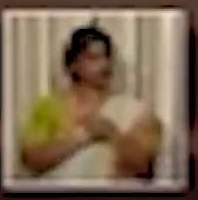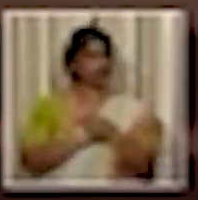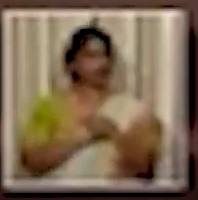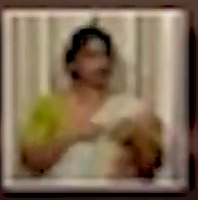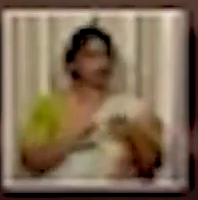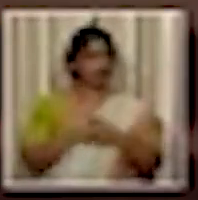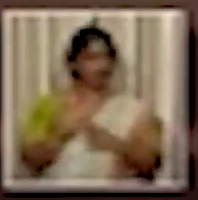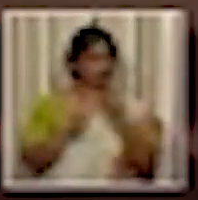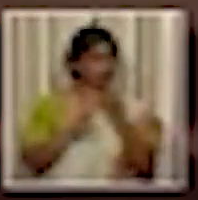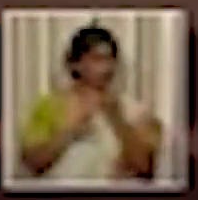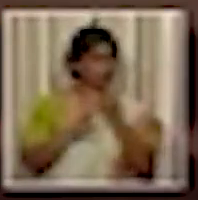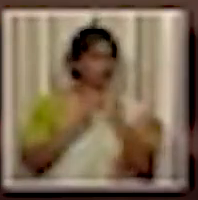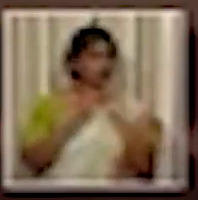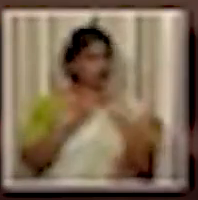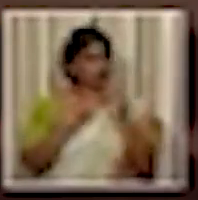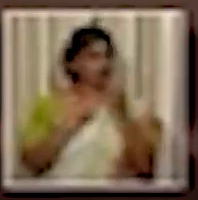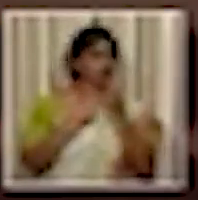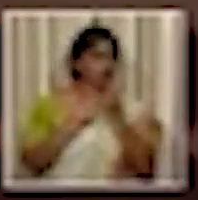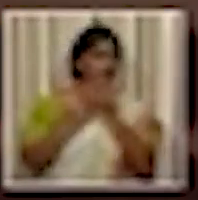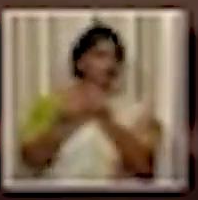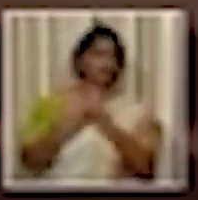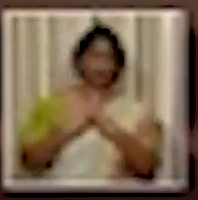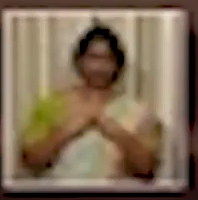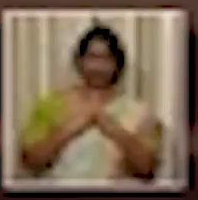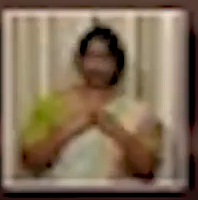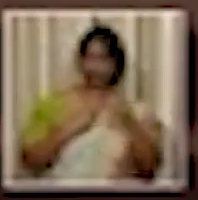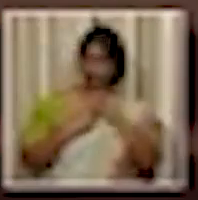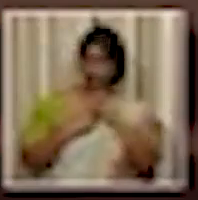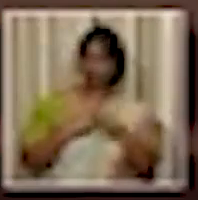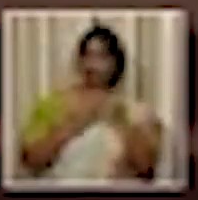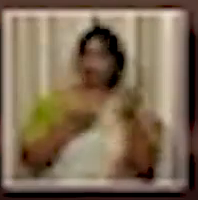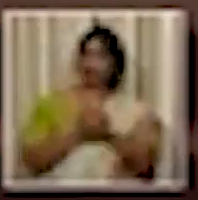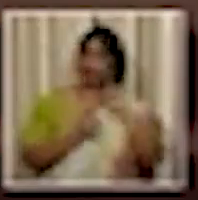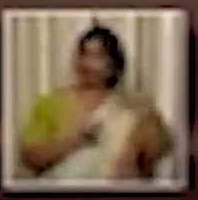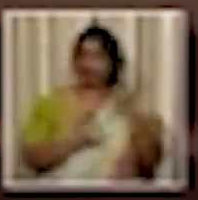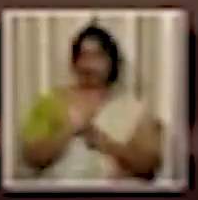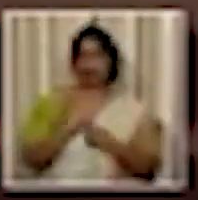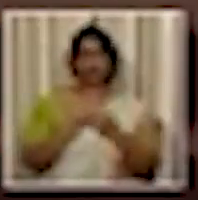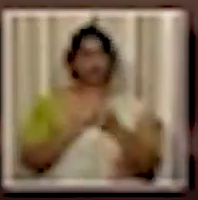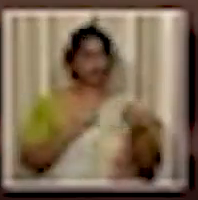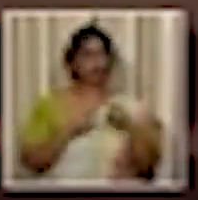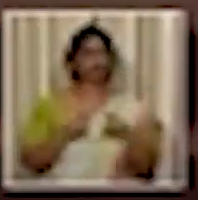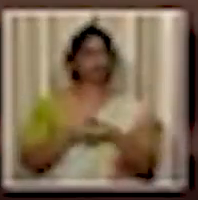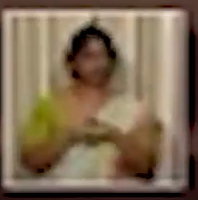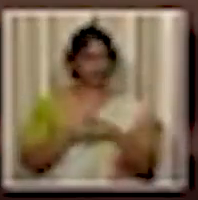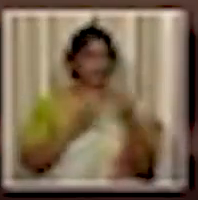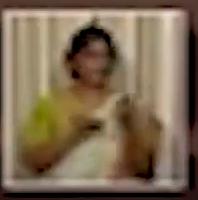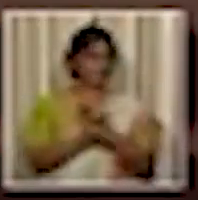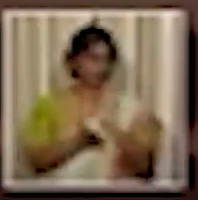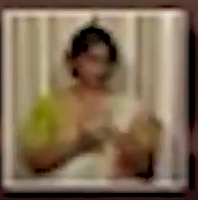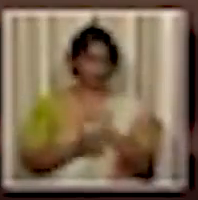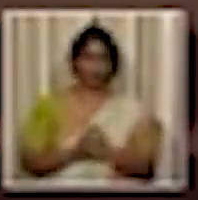මේ අවුරුද්දේ ප්‍රතිපාදන යම් මුදල් ප්‍රමාණයක් අපිට ලබා දෙන්න කටයුතු කරන්නම් කිව්වා. ඉතුරු ටික ඊළඟ අවුරුද්දේ කරන විදිහට වෙන් කරලා